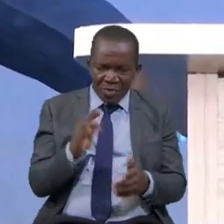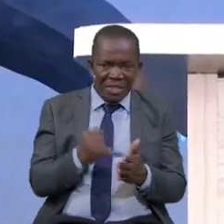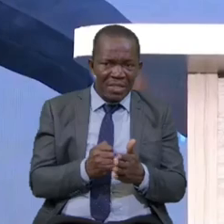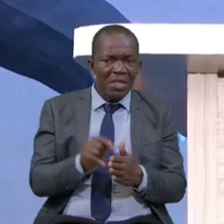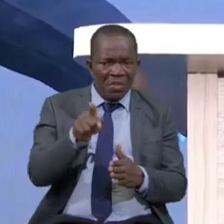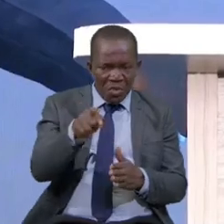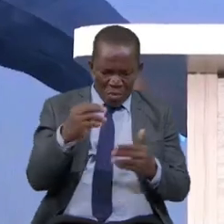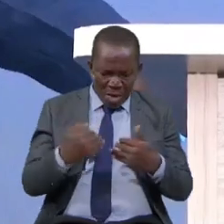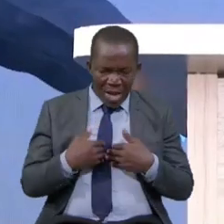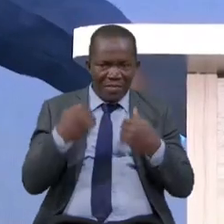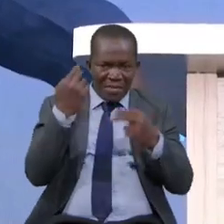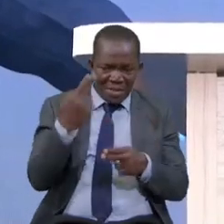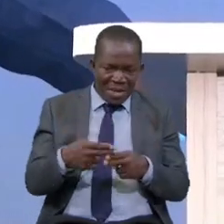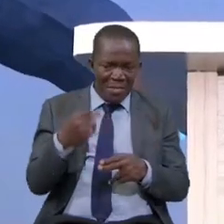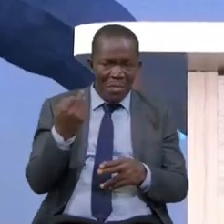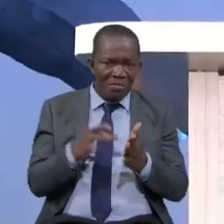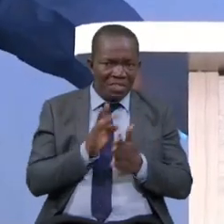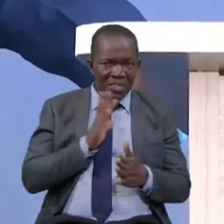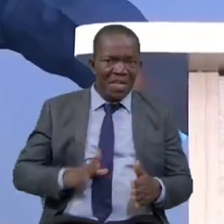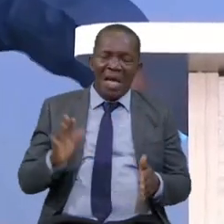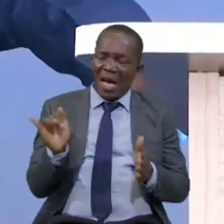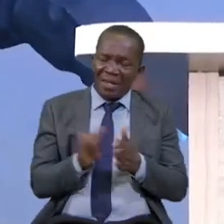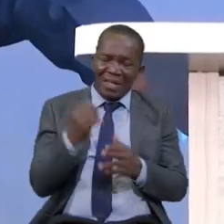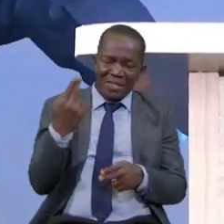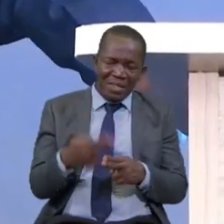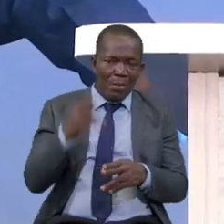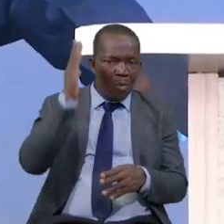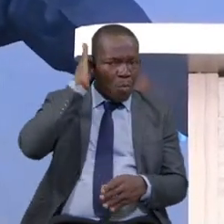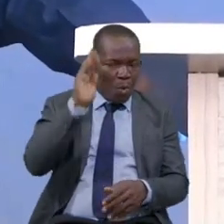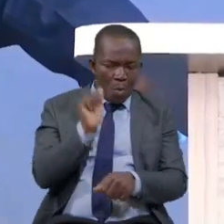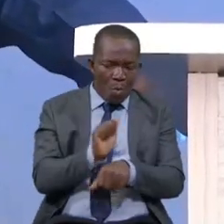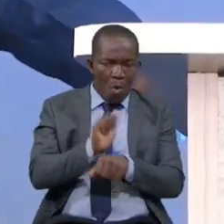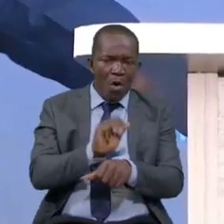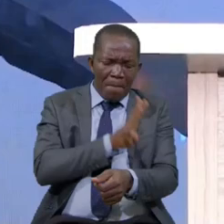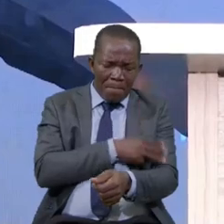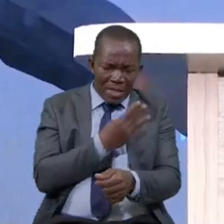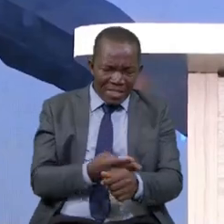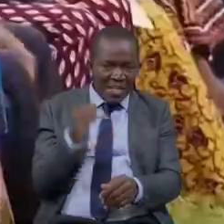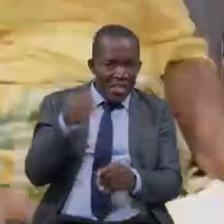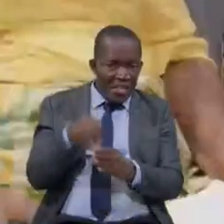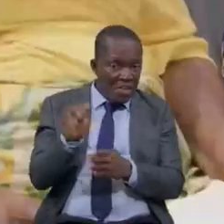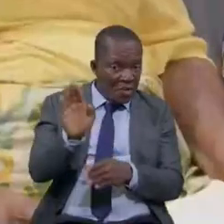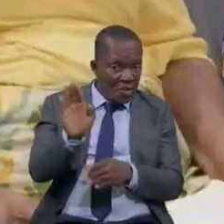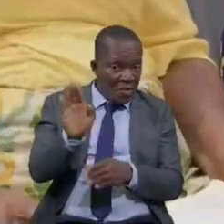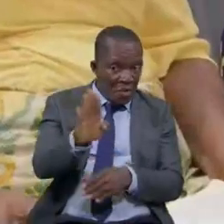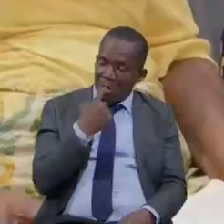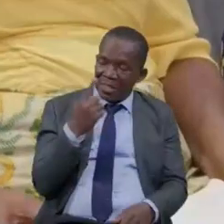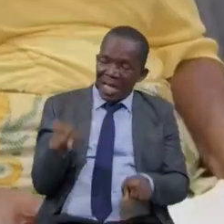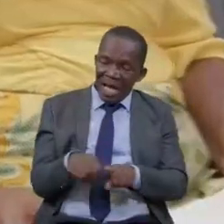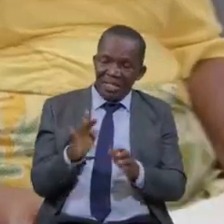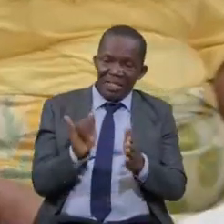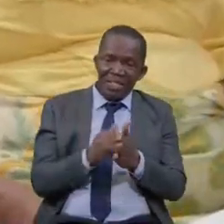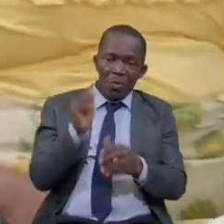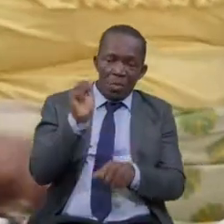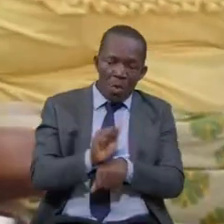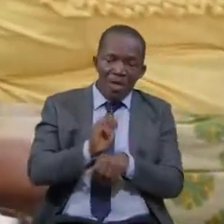Et ce nom de Jésus agira puissamment dans ta vie. Comme cela agit dans ma vie au nom de Jésus.